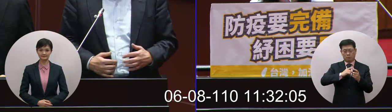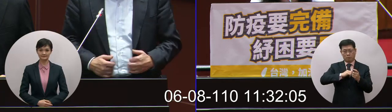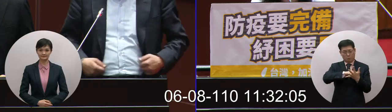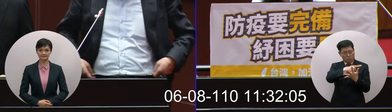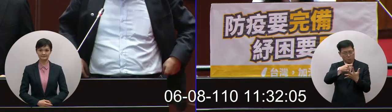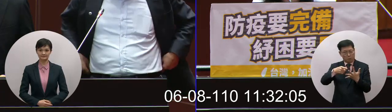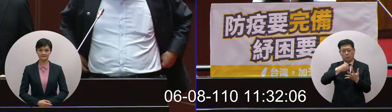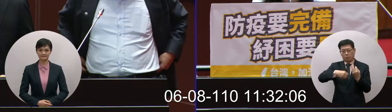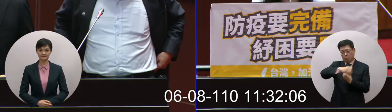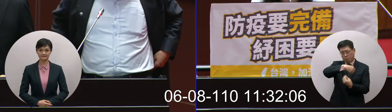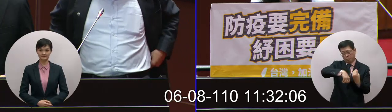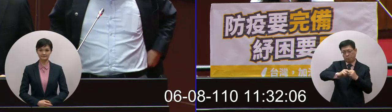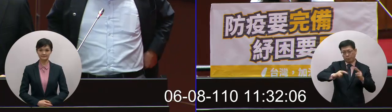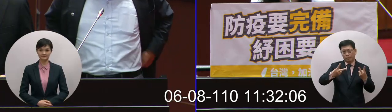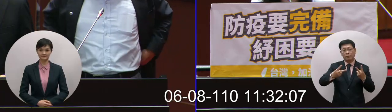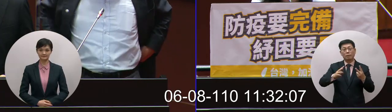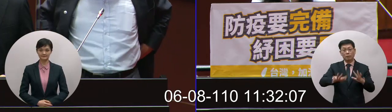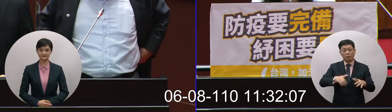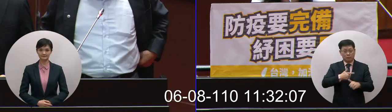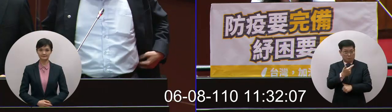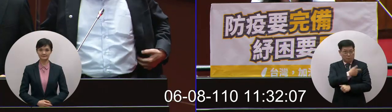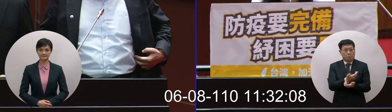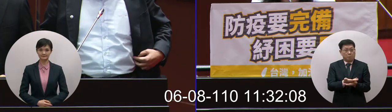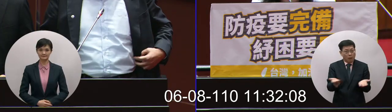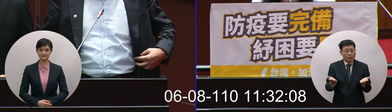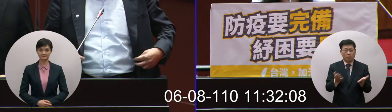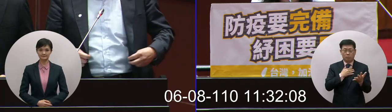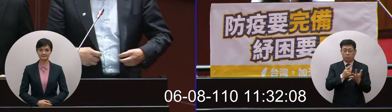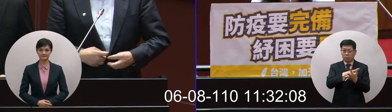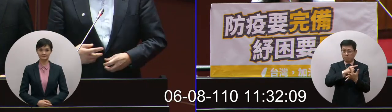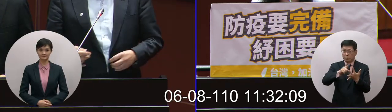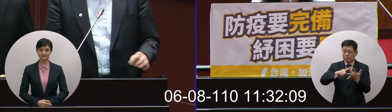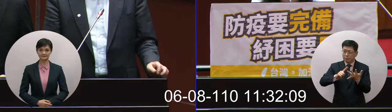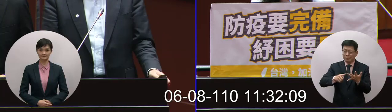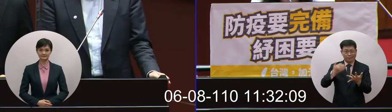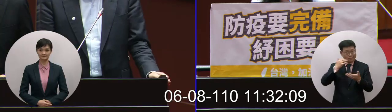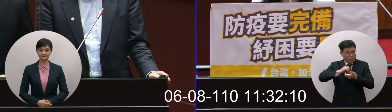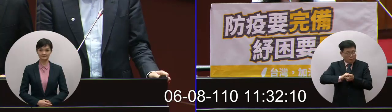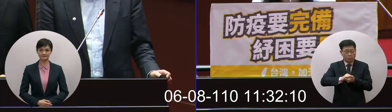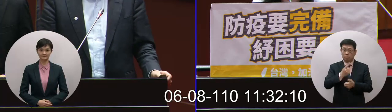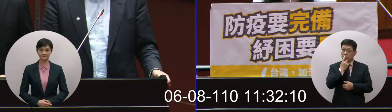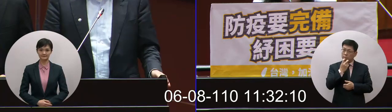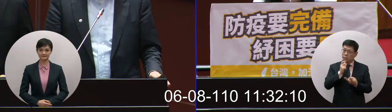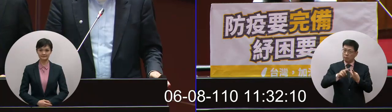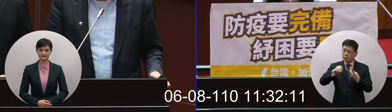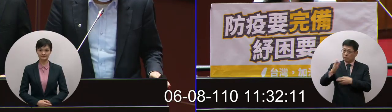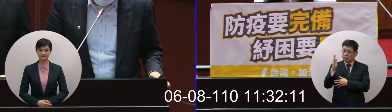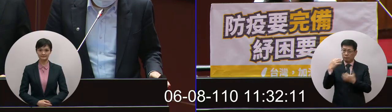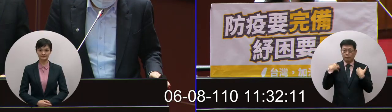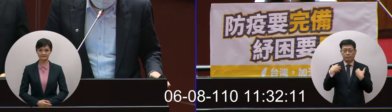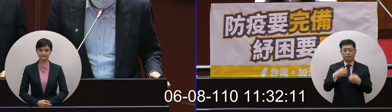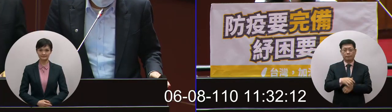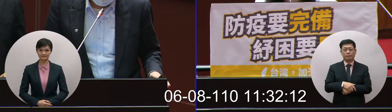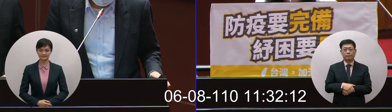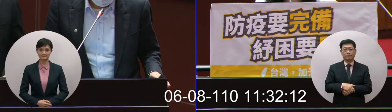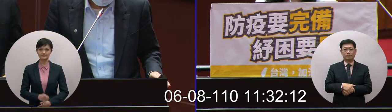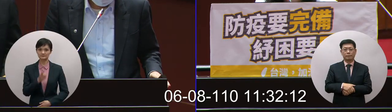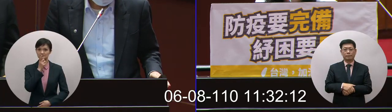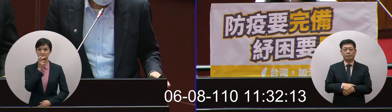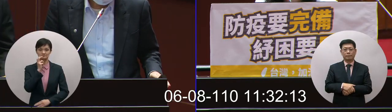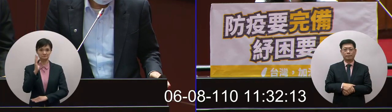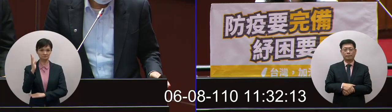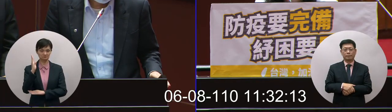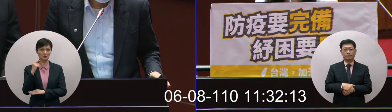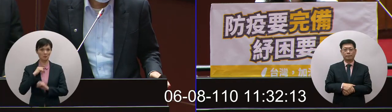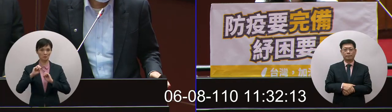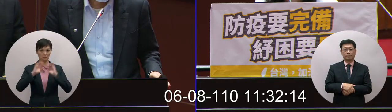情况下，我们想请教，疫苗发下去之后，这个施打的顺序到底是谁说了算？是由中央还是各地方政府？ 当然是中央说了